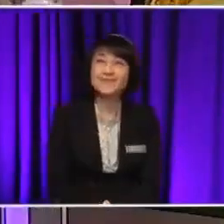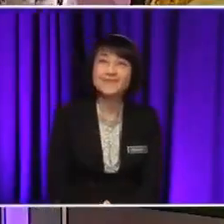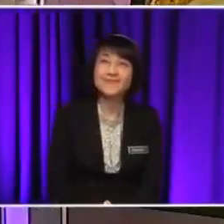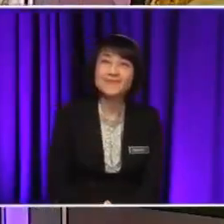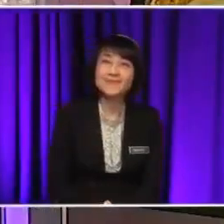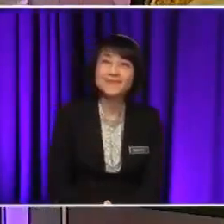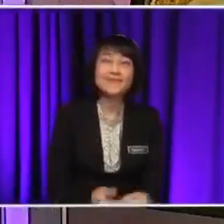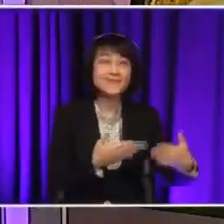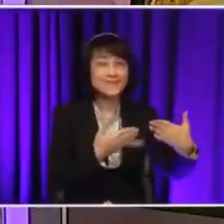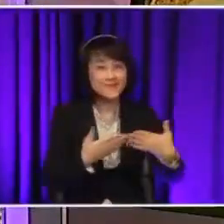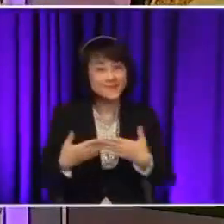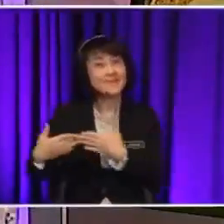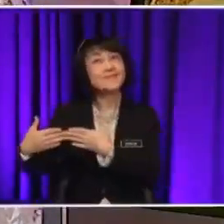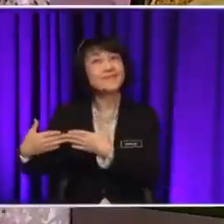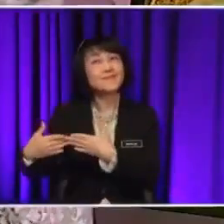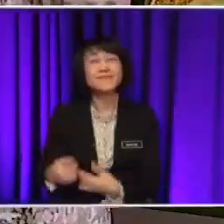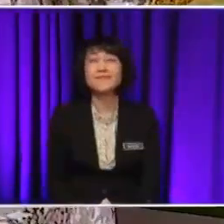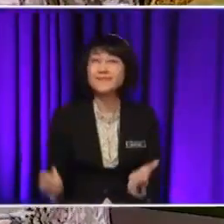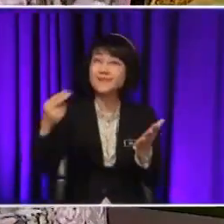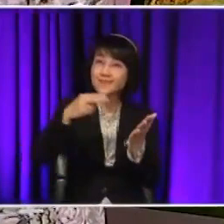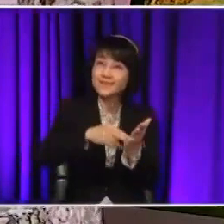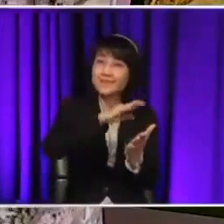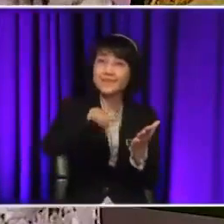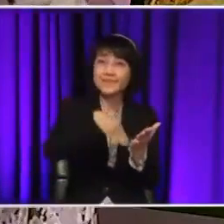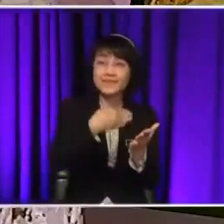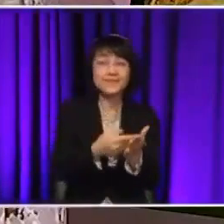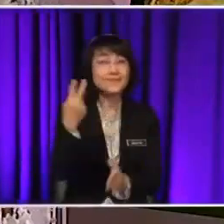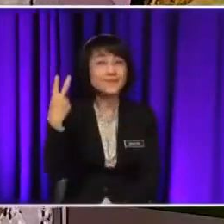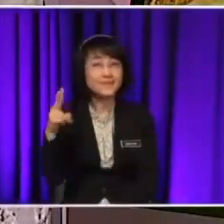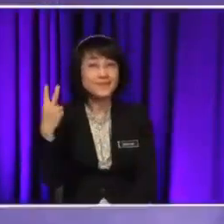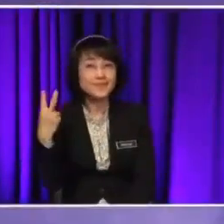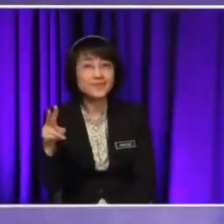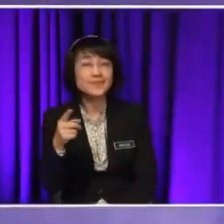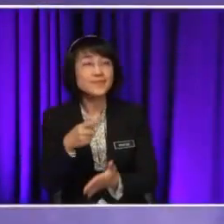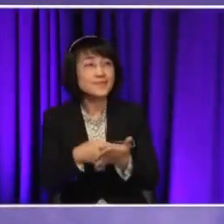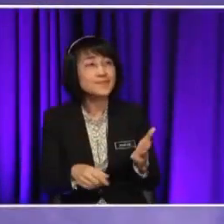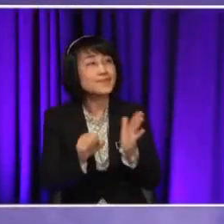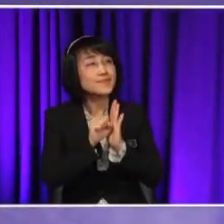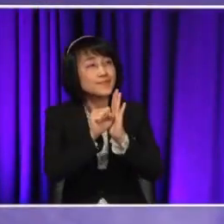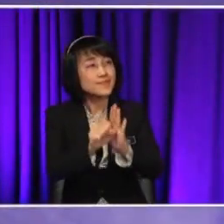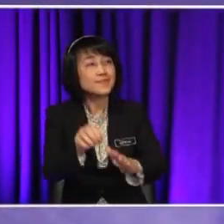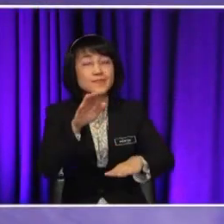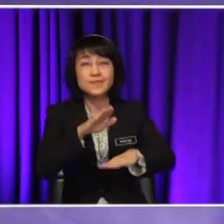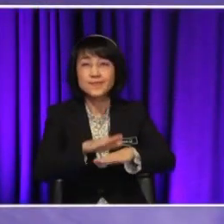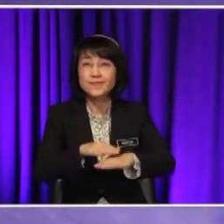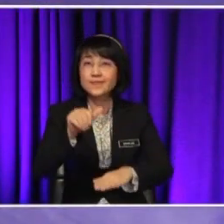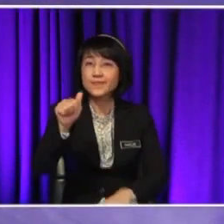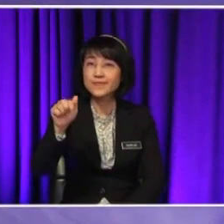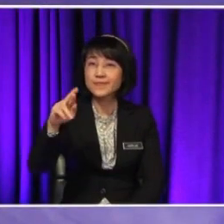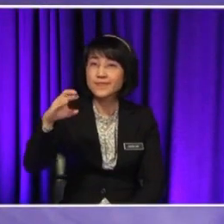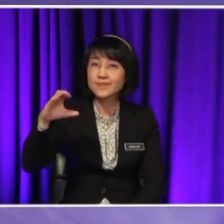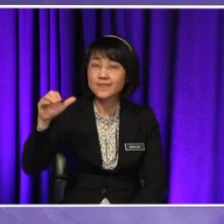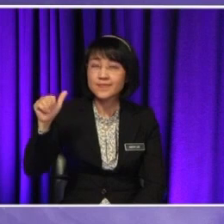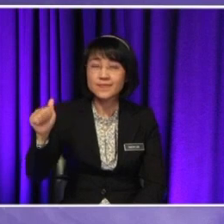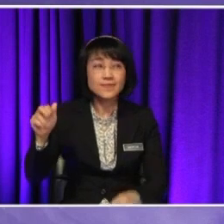jomlah kita sambung kepada silakan, cikgu. Ulang kaji ke-12. Apakah simbolik kepada arca zaman prasejarah yang